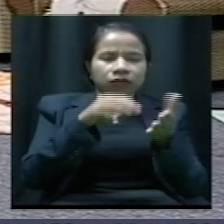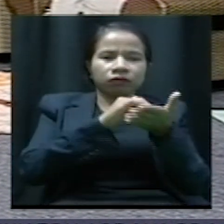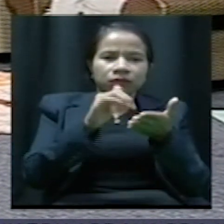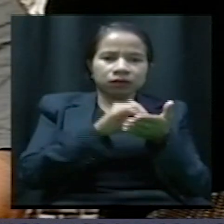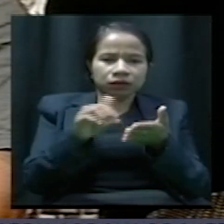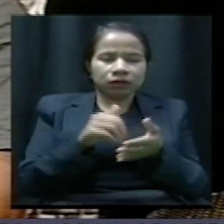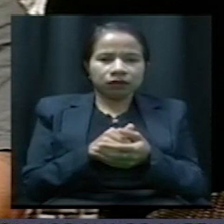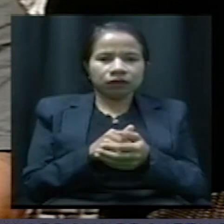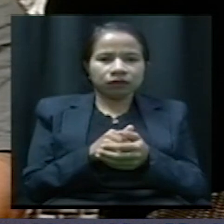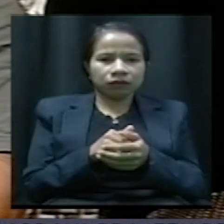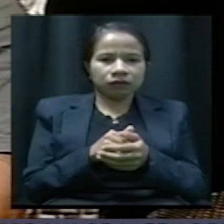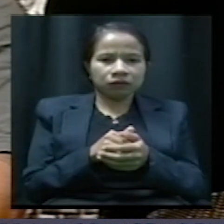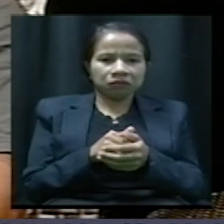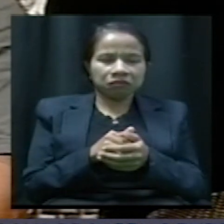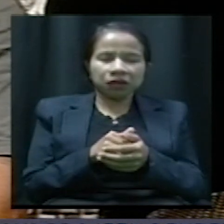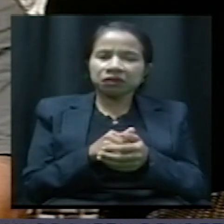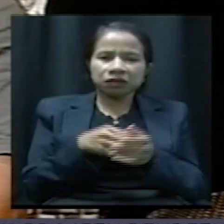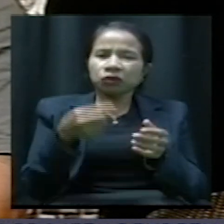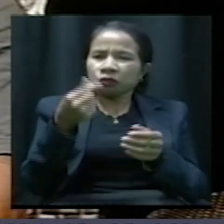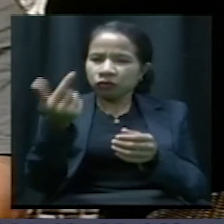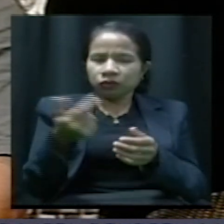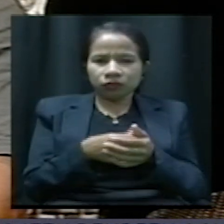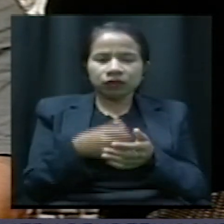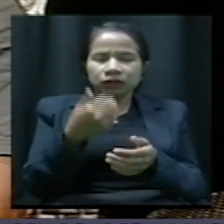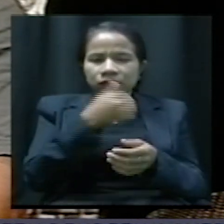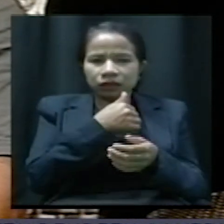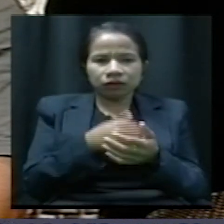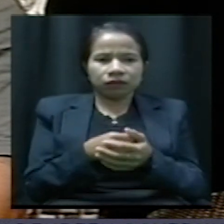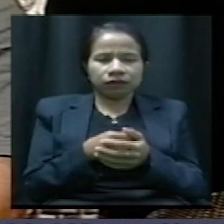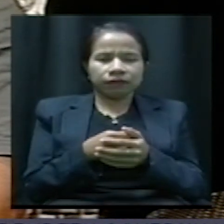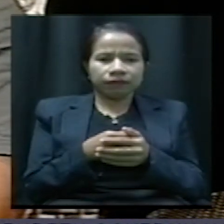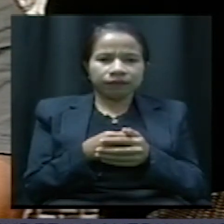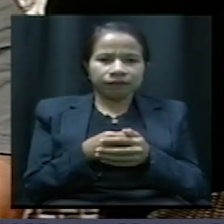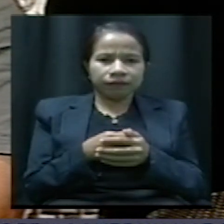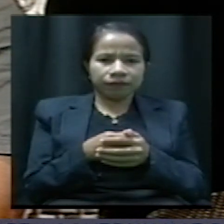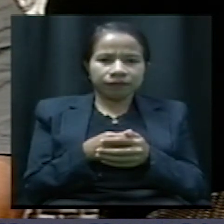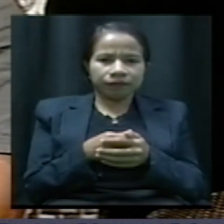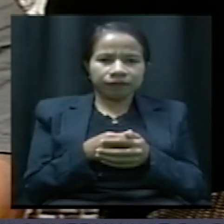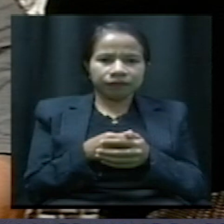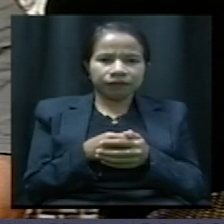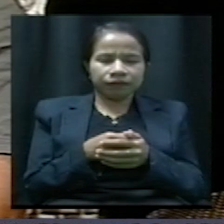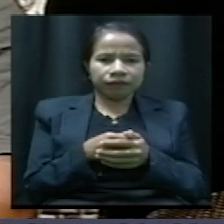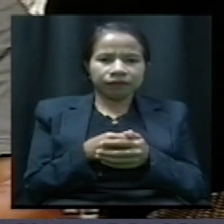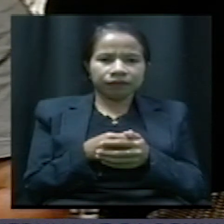balo ma ve se limitado los ita sidau ia nomo kondisi insidit kata kita